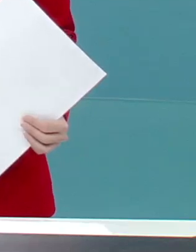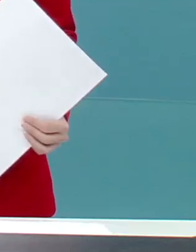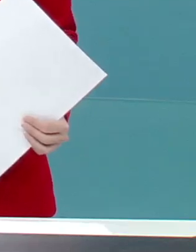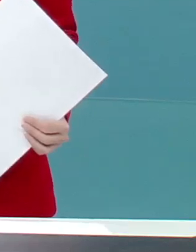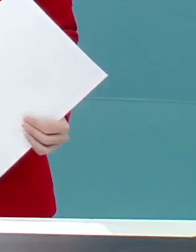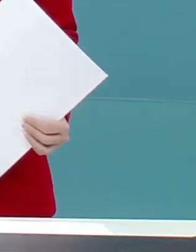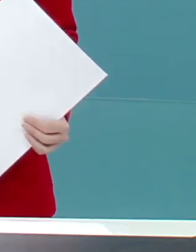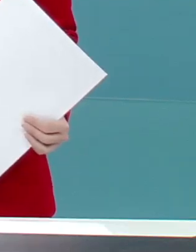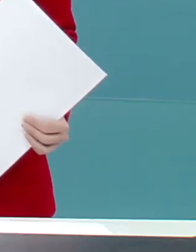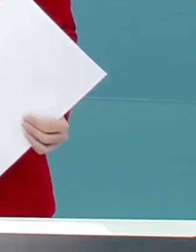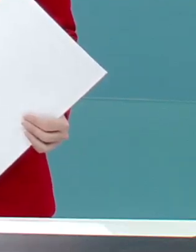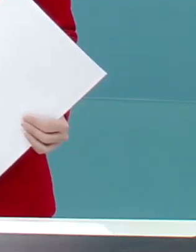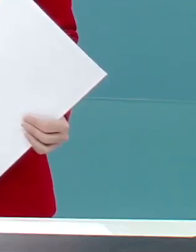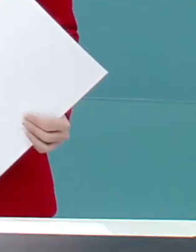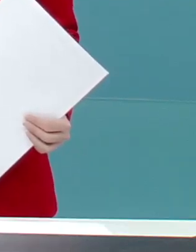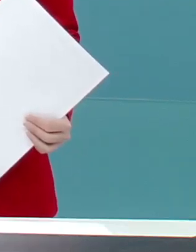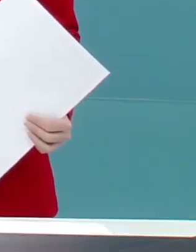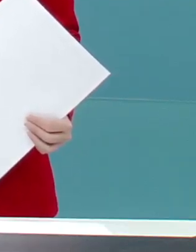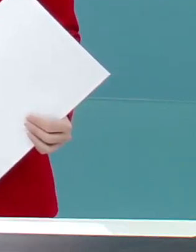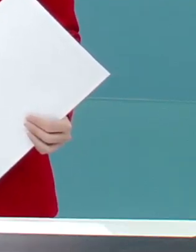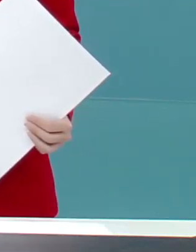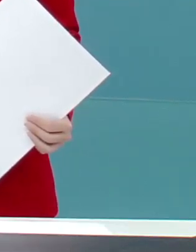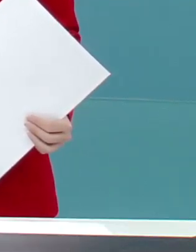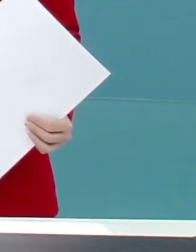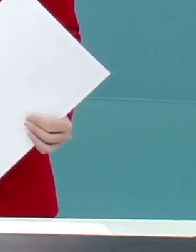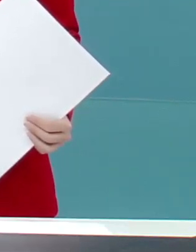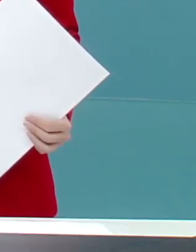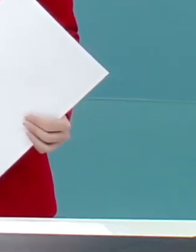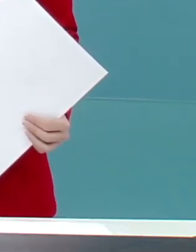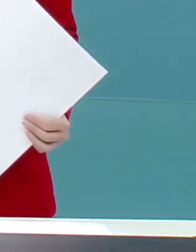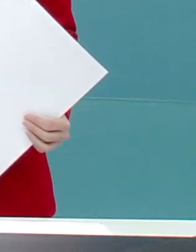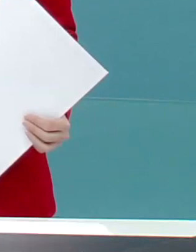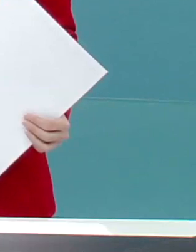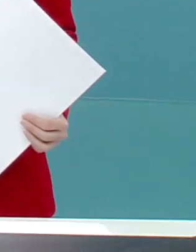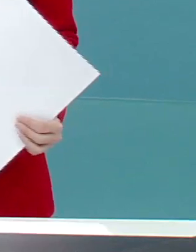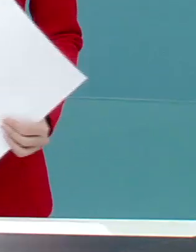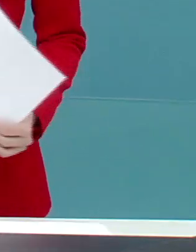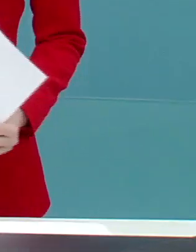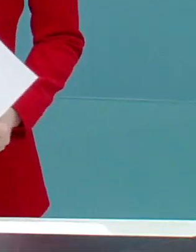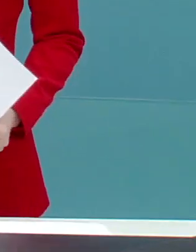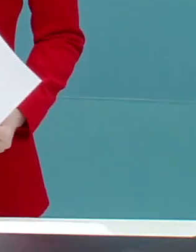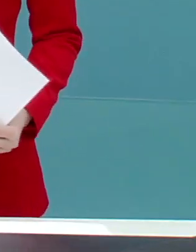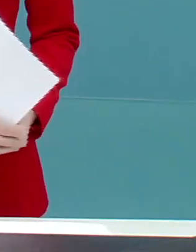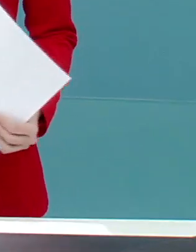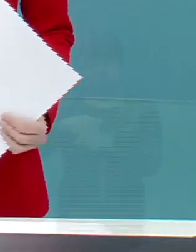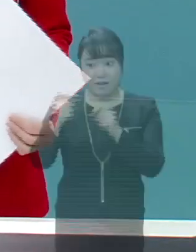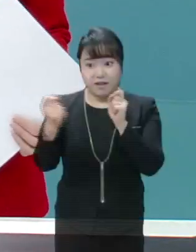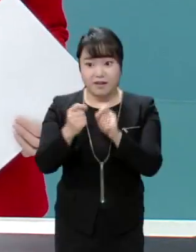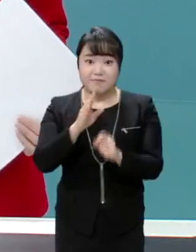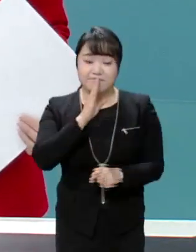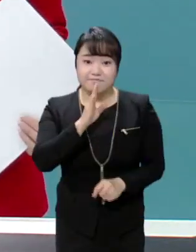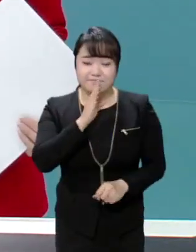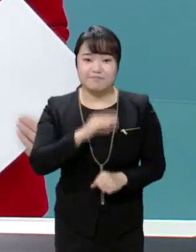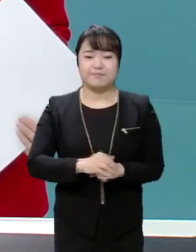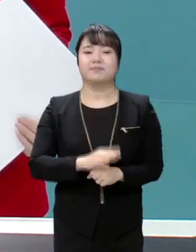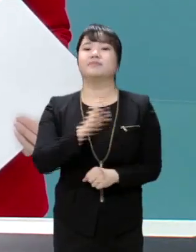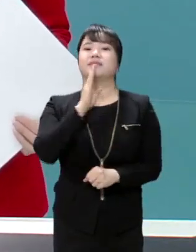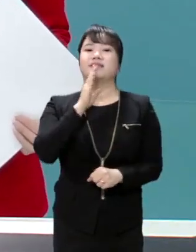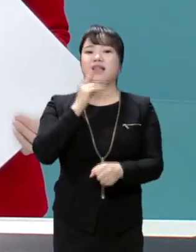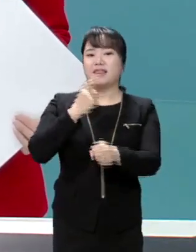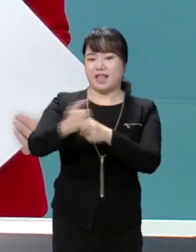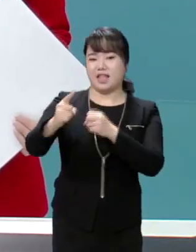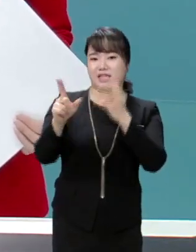네 이번에는 서울시장 보궐선거 소식을 전할까 합니다 내년 재보궐 선거가 얼마 남지 않았죠 네 그렇습니다 내년